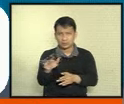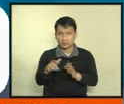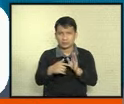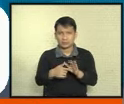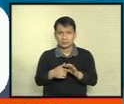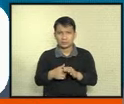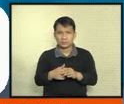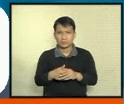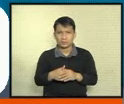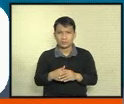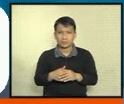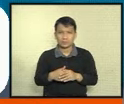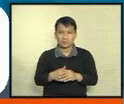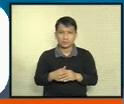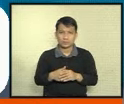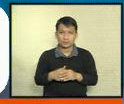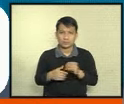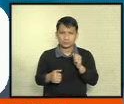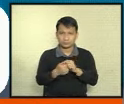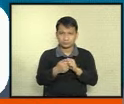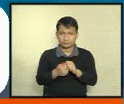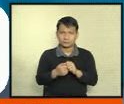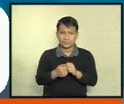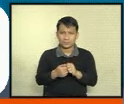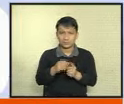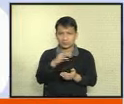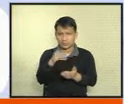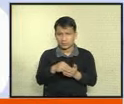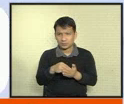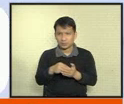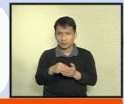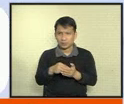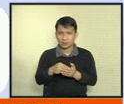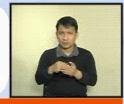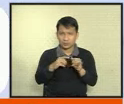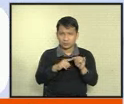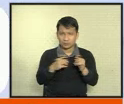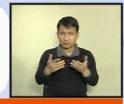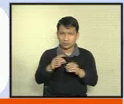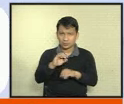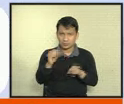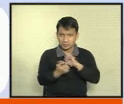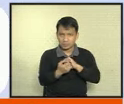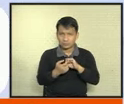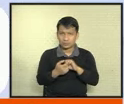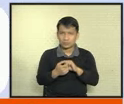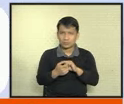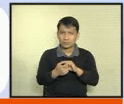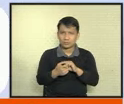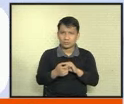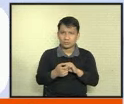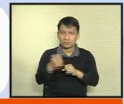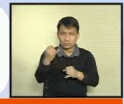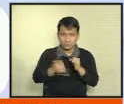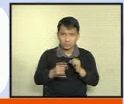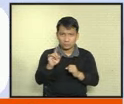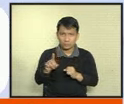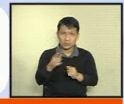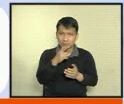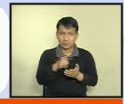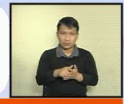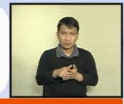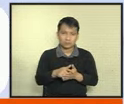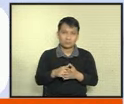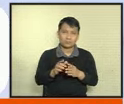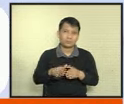Wala po nakalagay. So gusto mong lagyan ng middle initial. Apo. Tapos palitan pa yung apelyido. Apo. Buti sana, sir, kung isang letra lang.